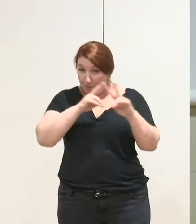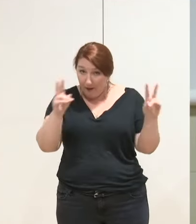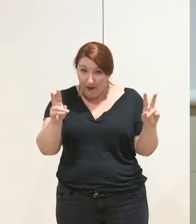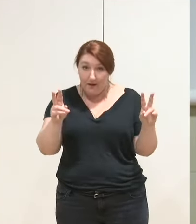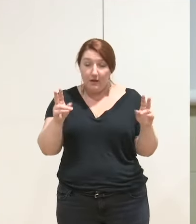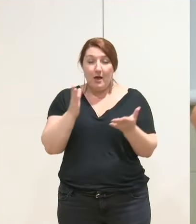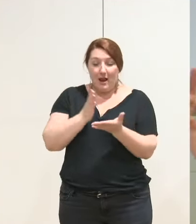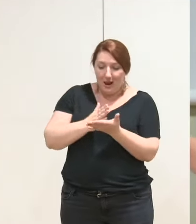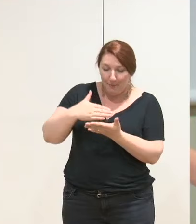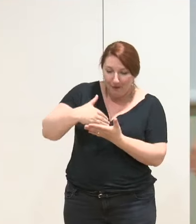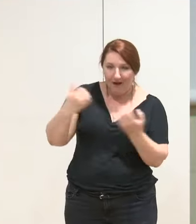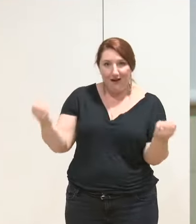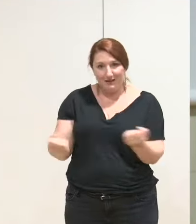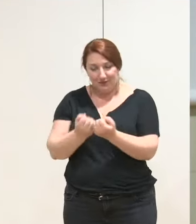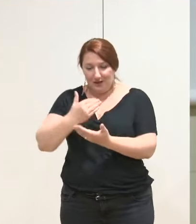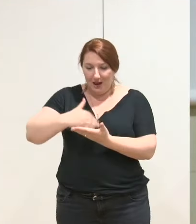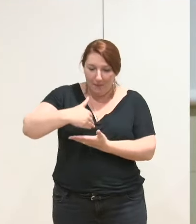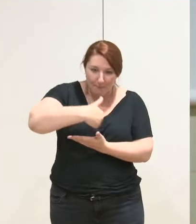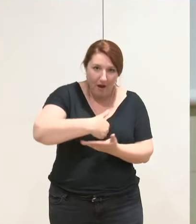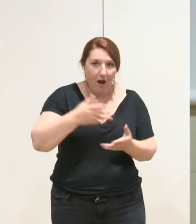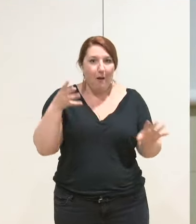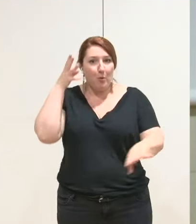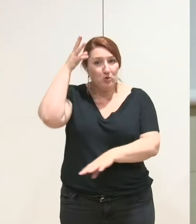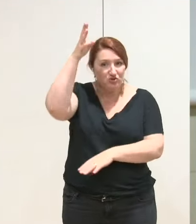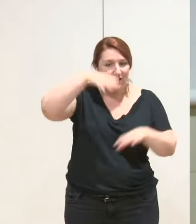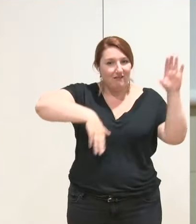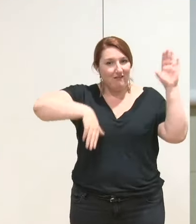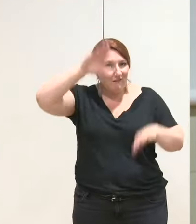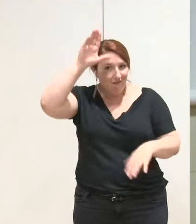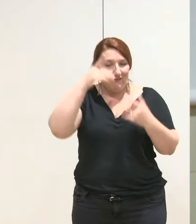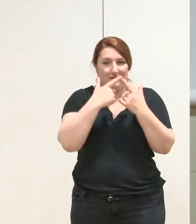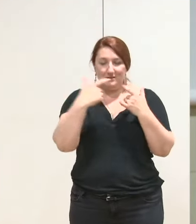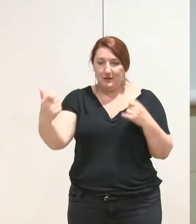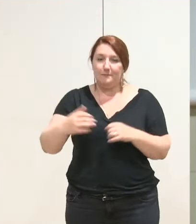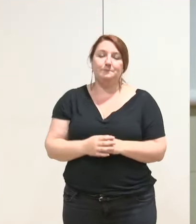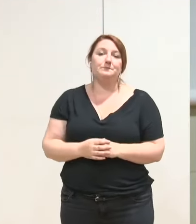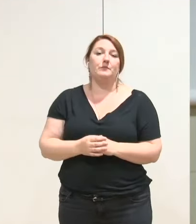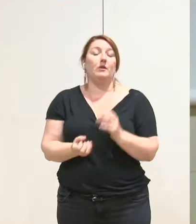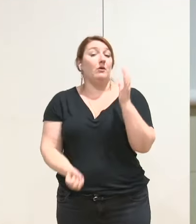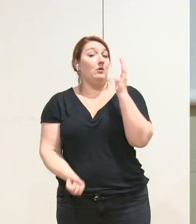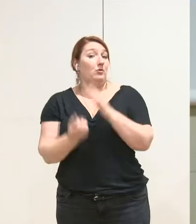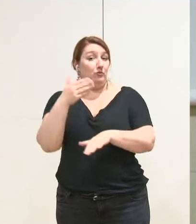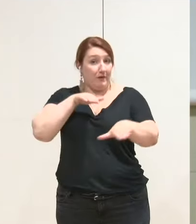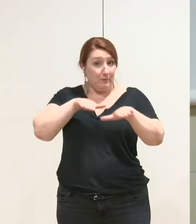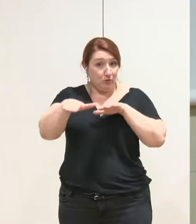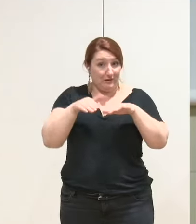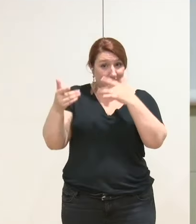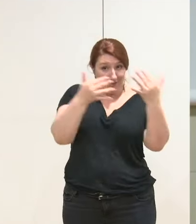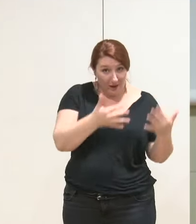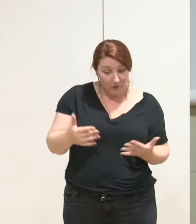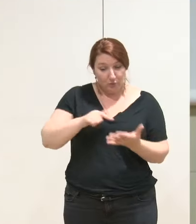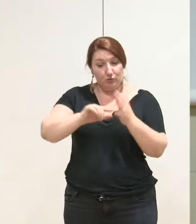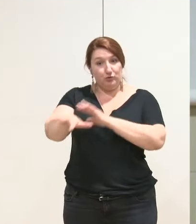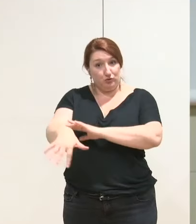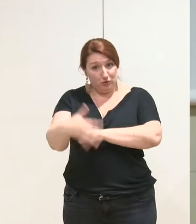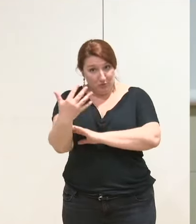activité les parts appel à projet et cetera et cetera d'accord avec de nouvelles modalités de calcul pour 2015